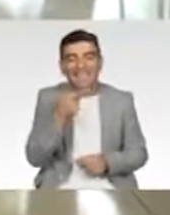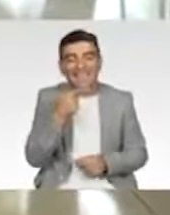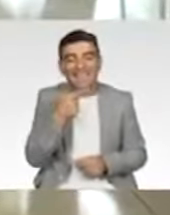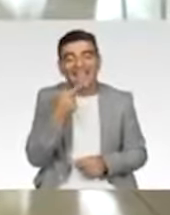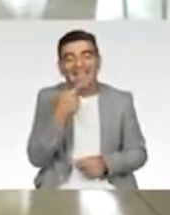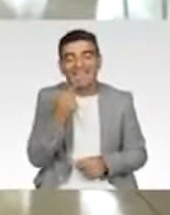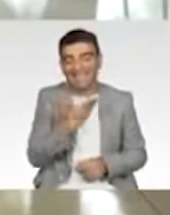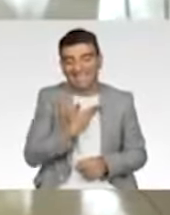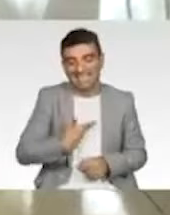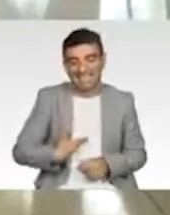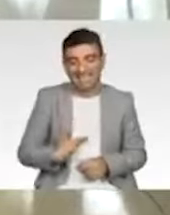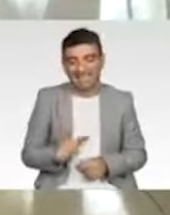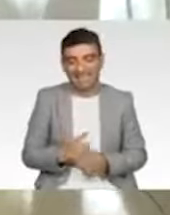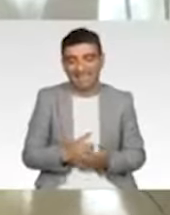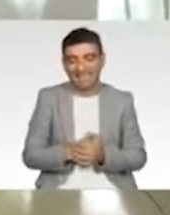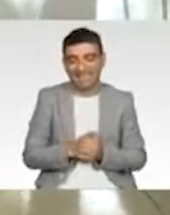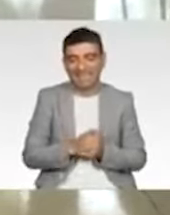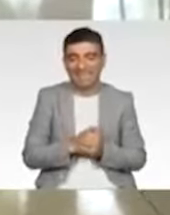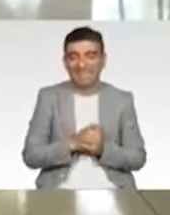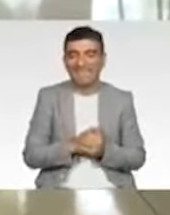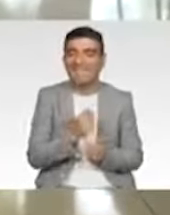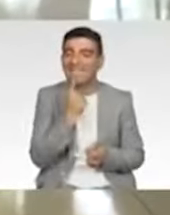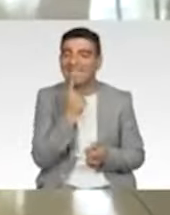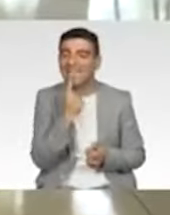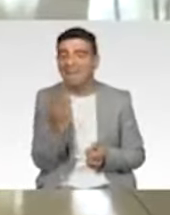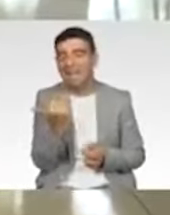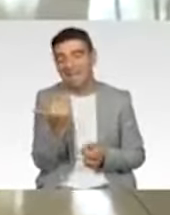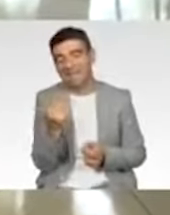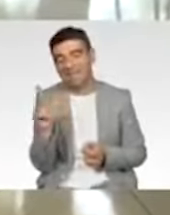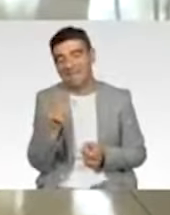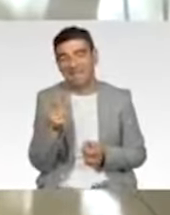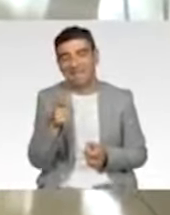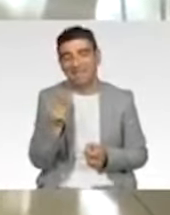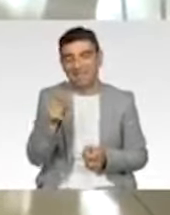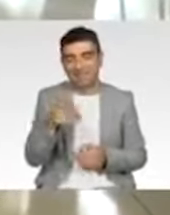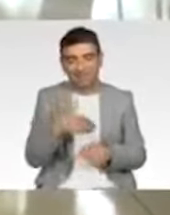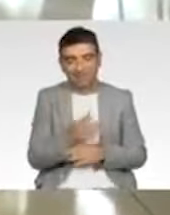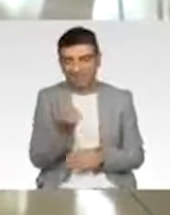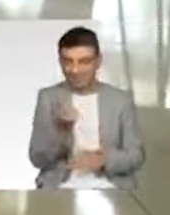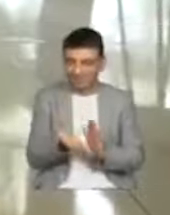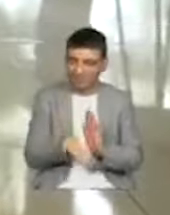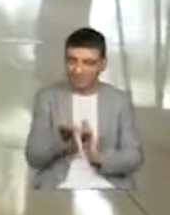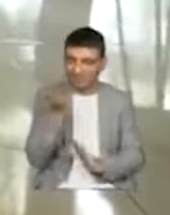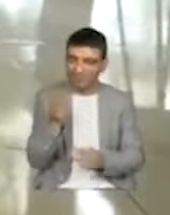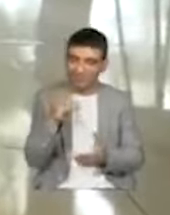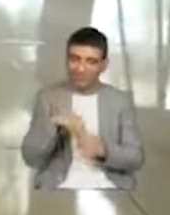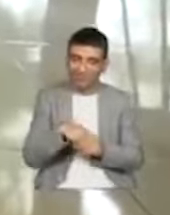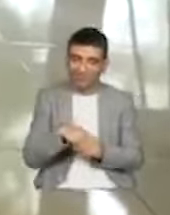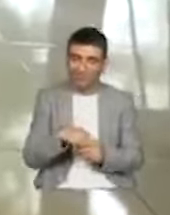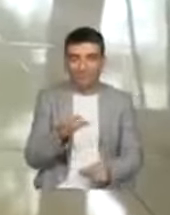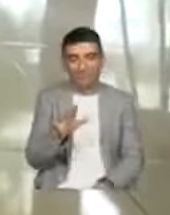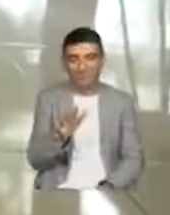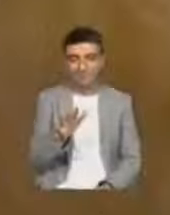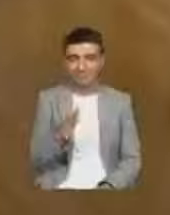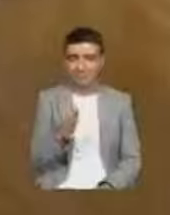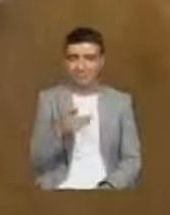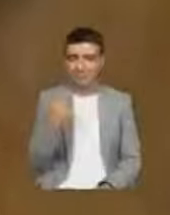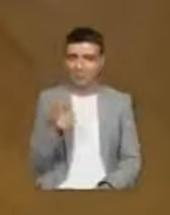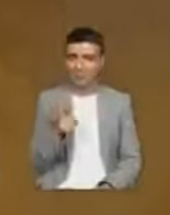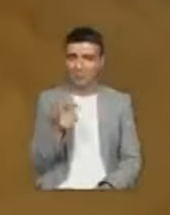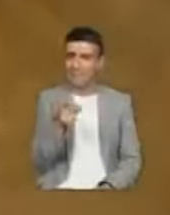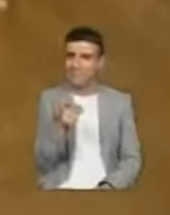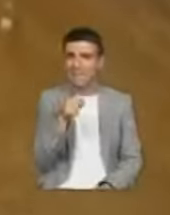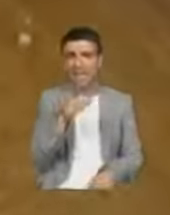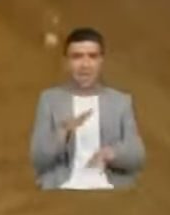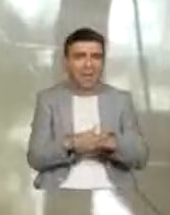severiz. Biraz tatlı tat dilimize gelmesi gerekiyor. O yüzden biraz daha fazla koyarız. Ama bazı köyler, siz